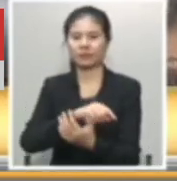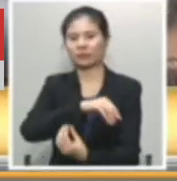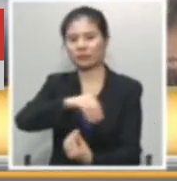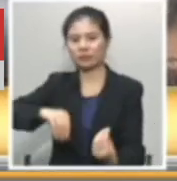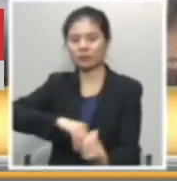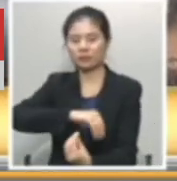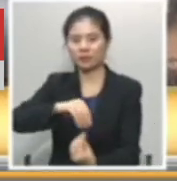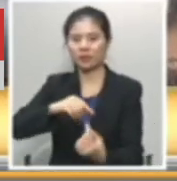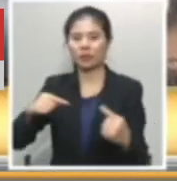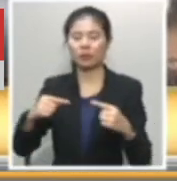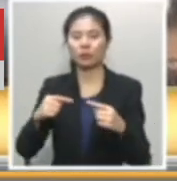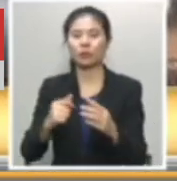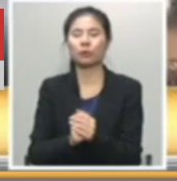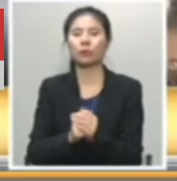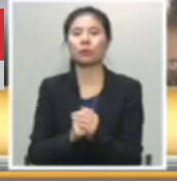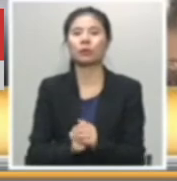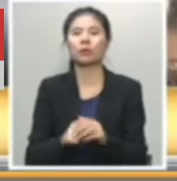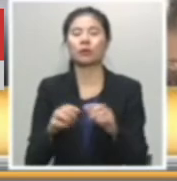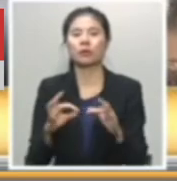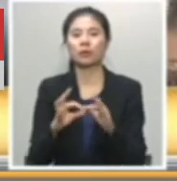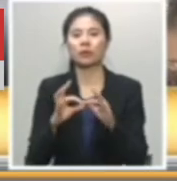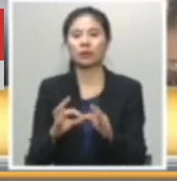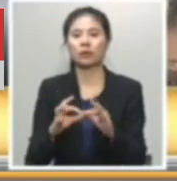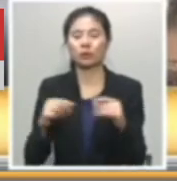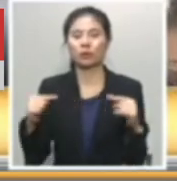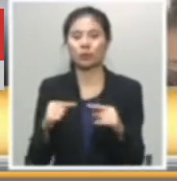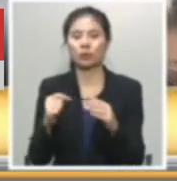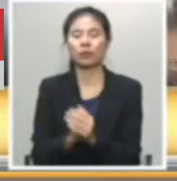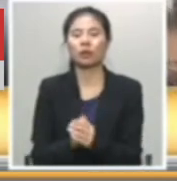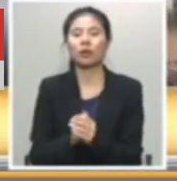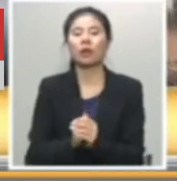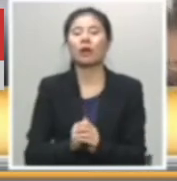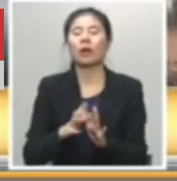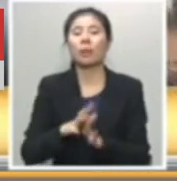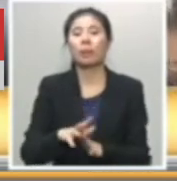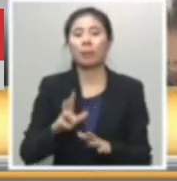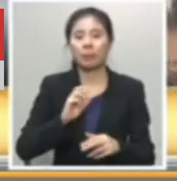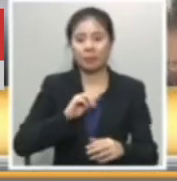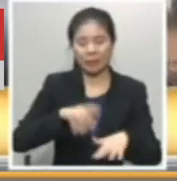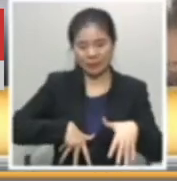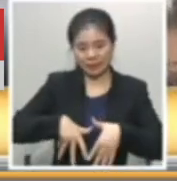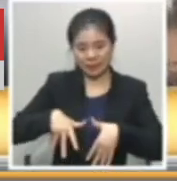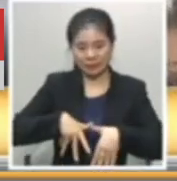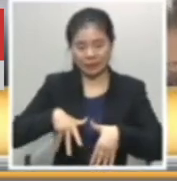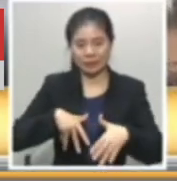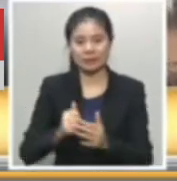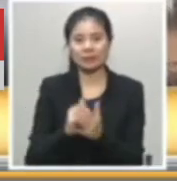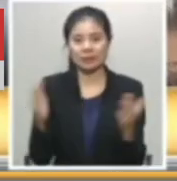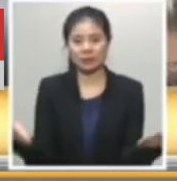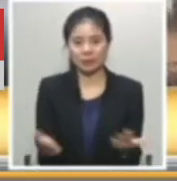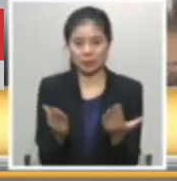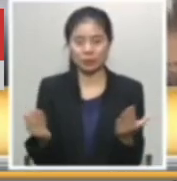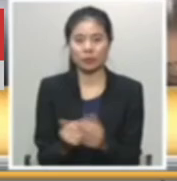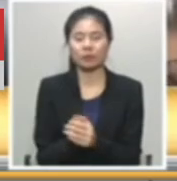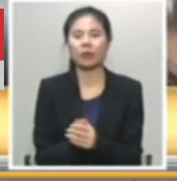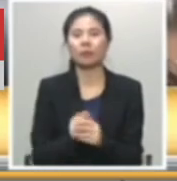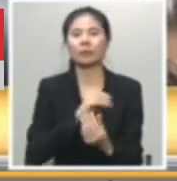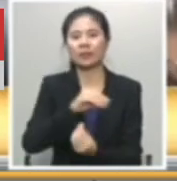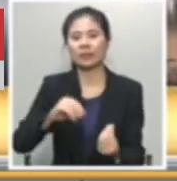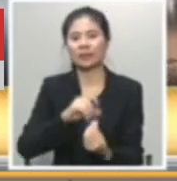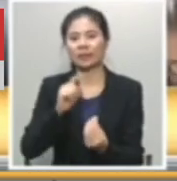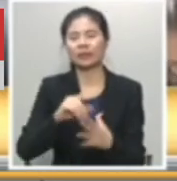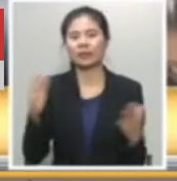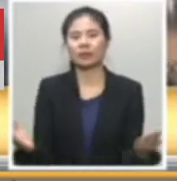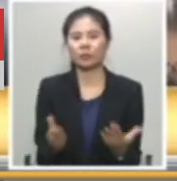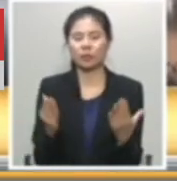งการประชานิยมครับในวาทกรรมประชารัฐเพื่อกระตุ้นเศรษฐกิจซึ่งก็ทำมาตลอด5ปีแต่ไม่ได้ผ